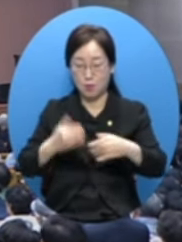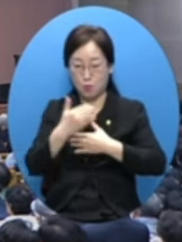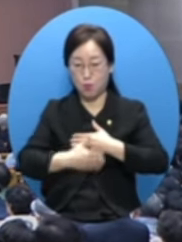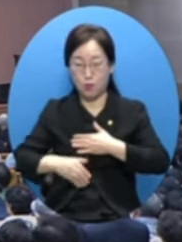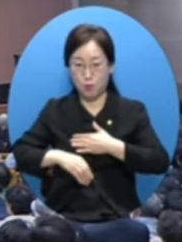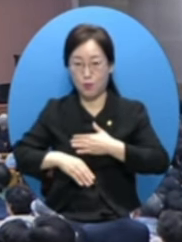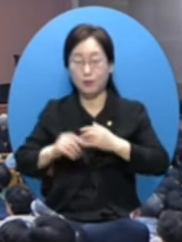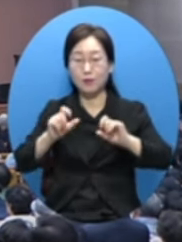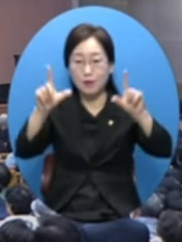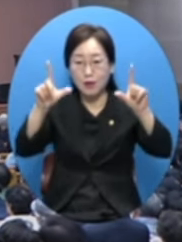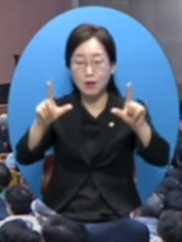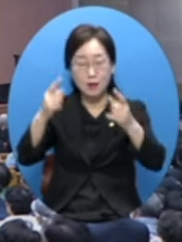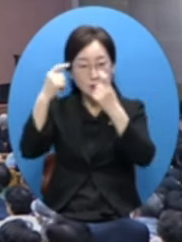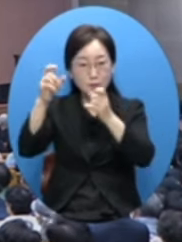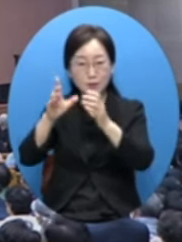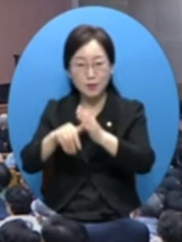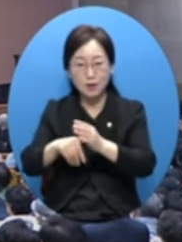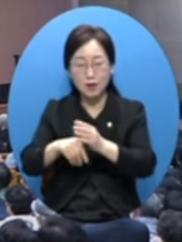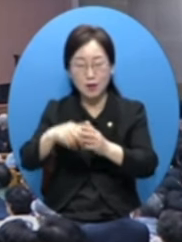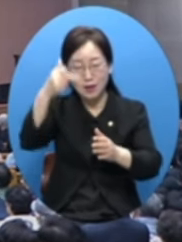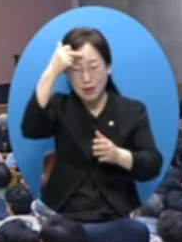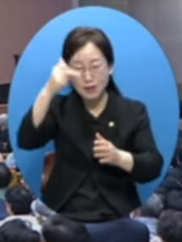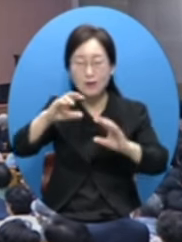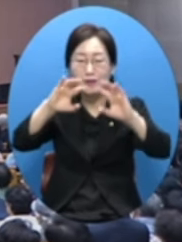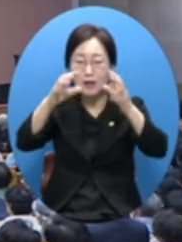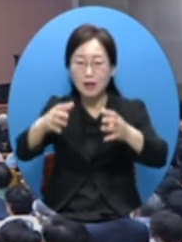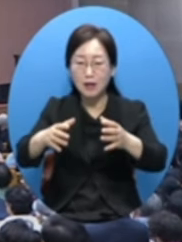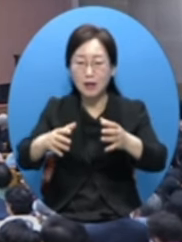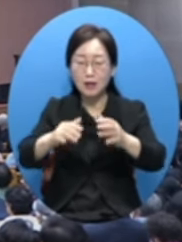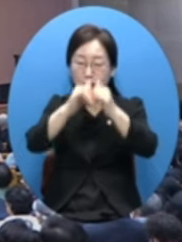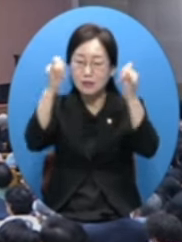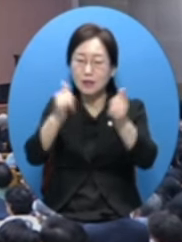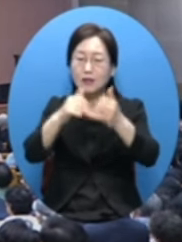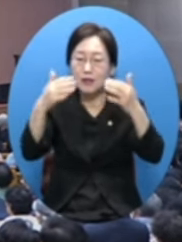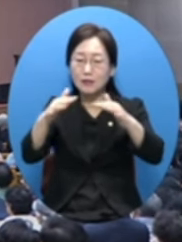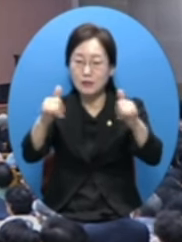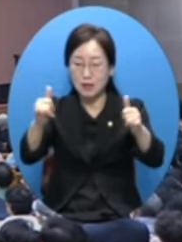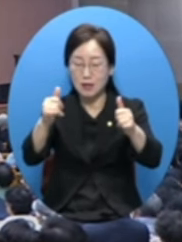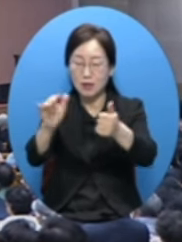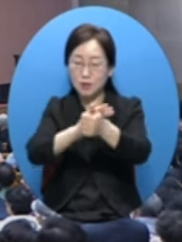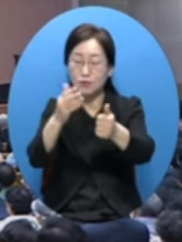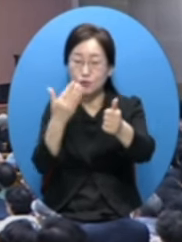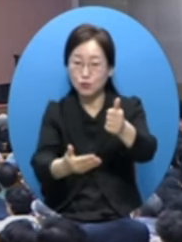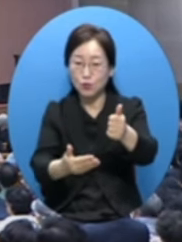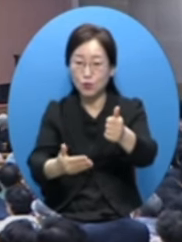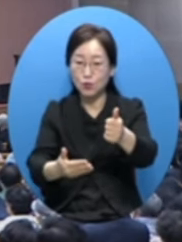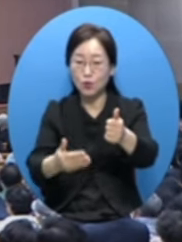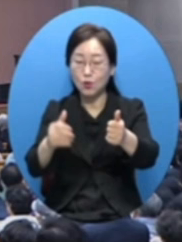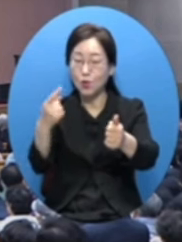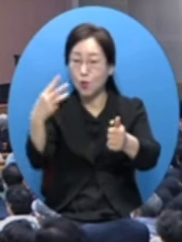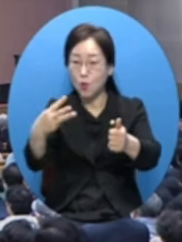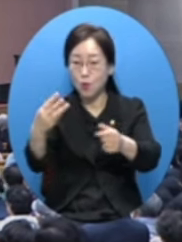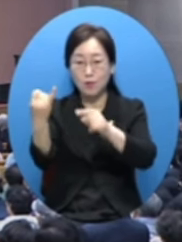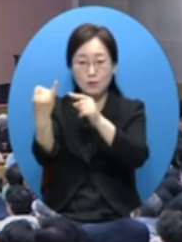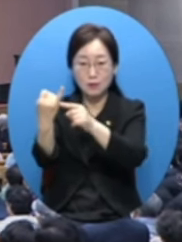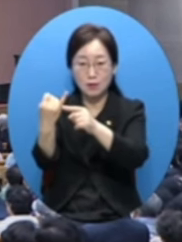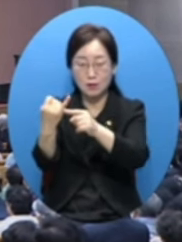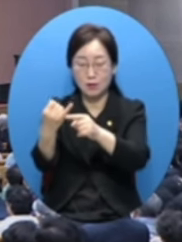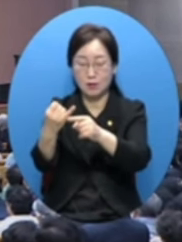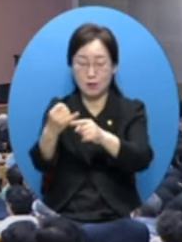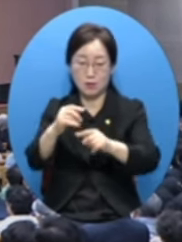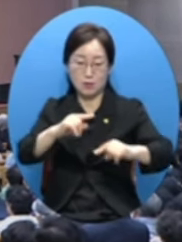구한말과 일제시대의 사회적 약자 치료를 위해 헌신한 로지타 홀 선교사에게 국민훈장 모란장을